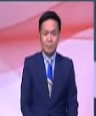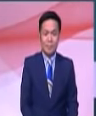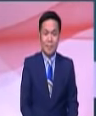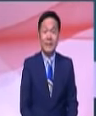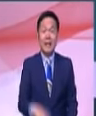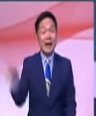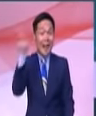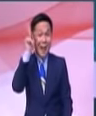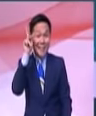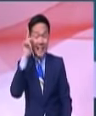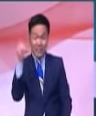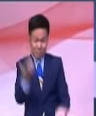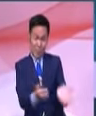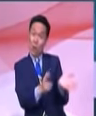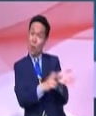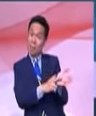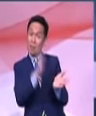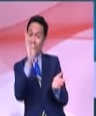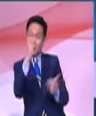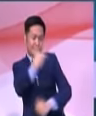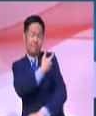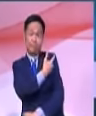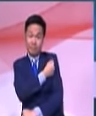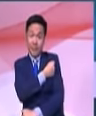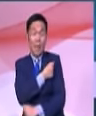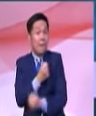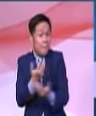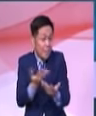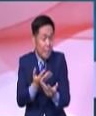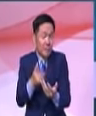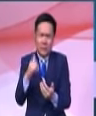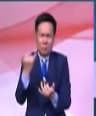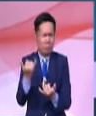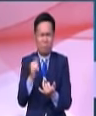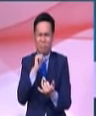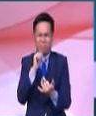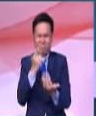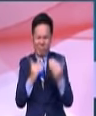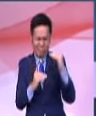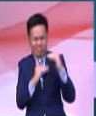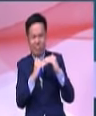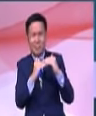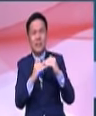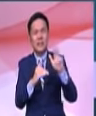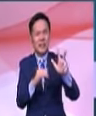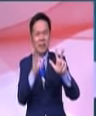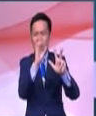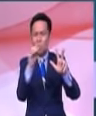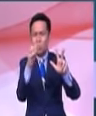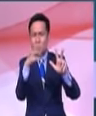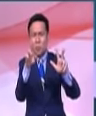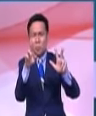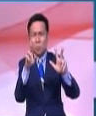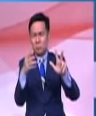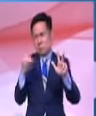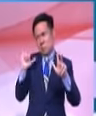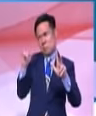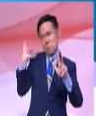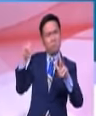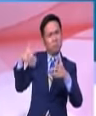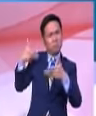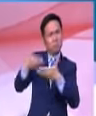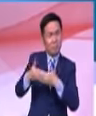Jumlah rakyat Kelantan yang berdaftar sebagai penerima vaksin COVID-19 masih rendah, iaitu hanya 300,000 orang setakat kemarin.